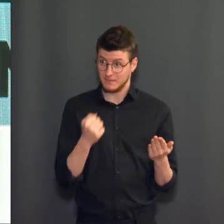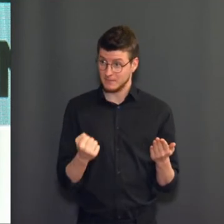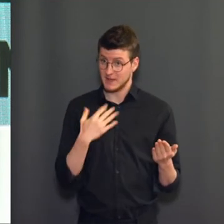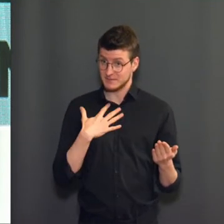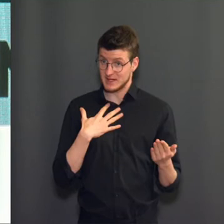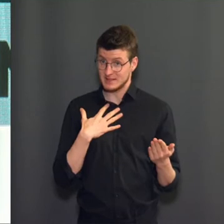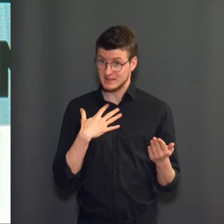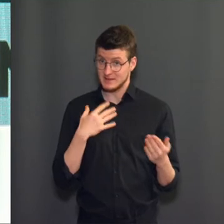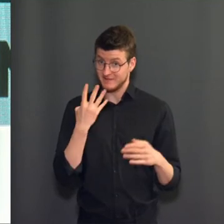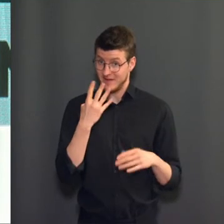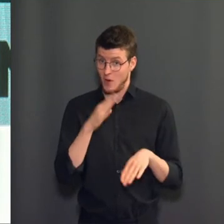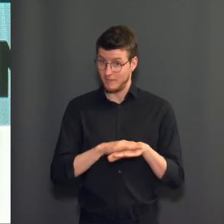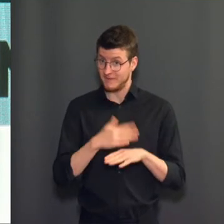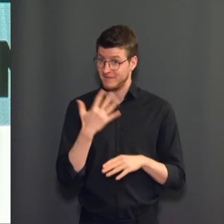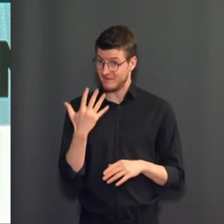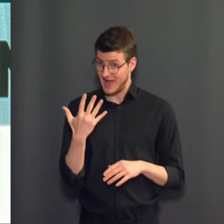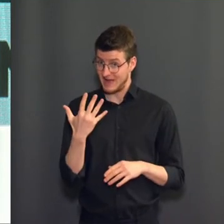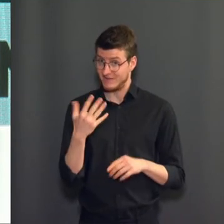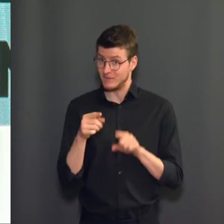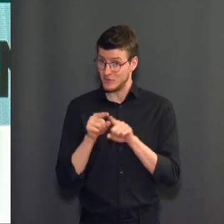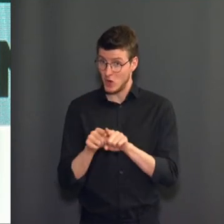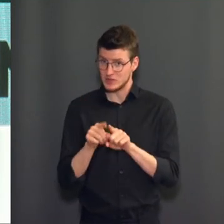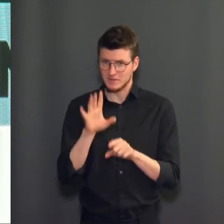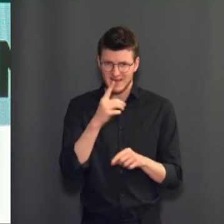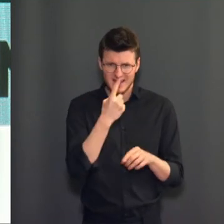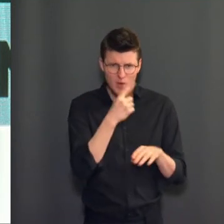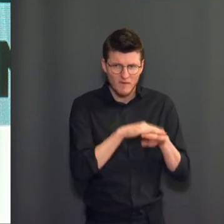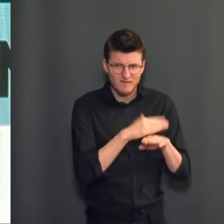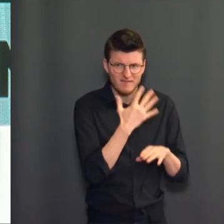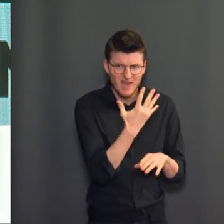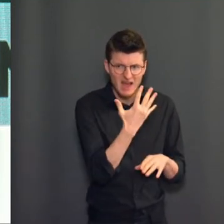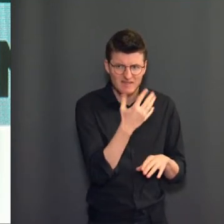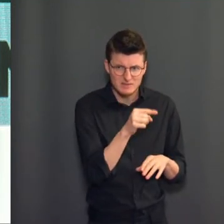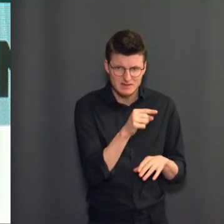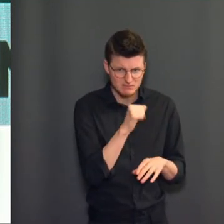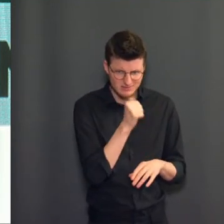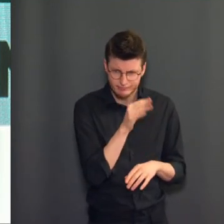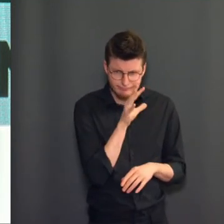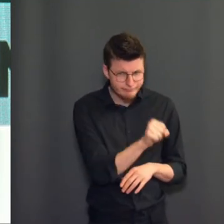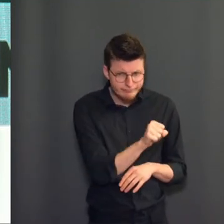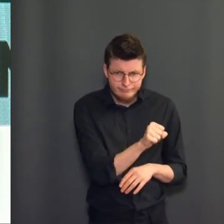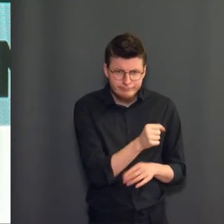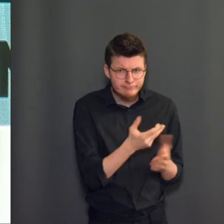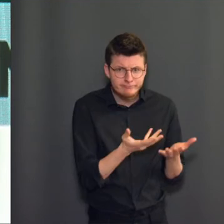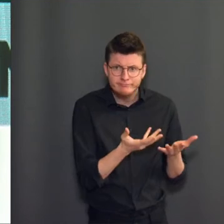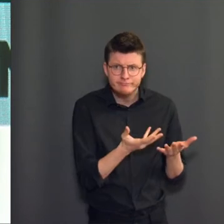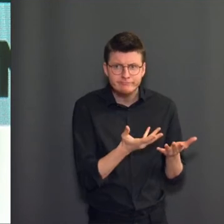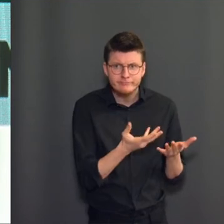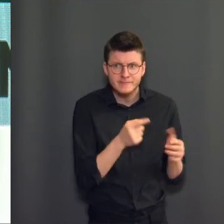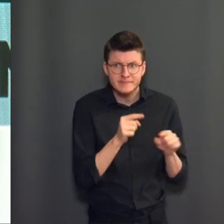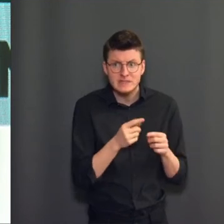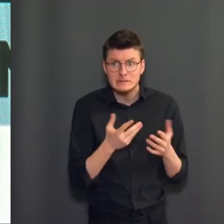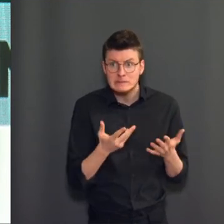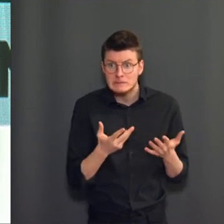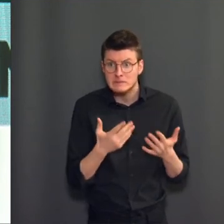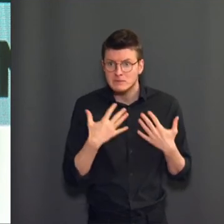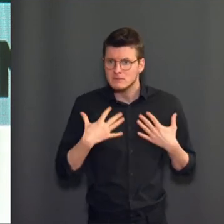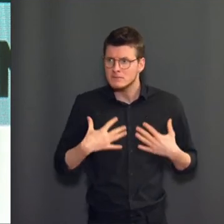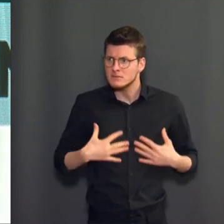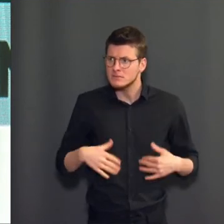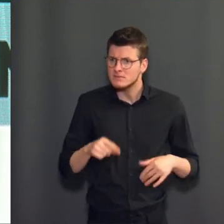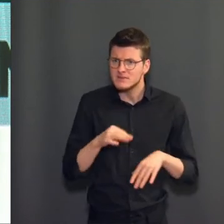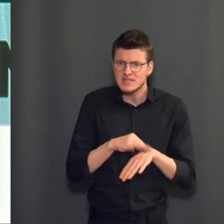dus gemist worden. Het is bij typische COVID-klachten dus beter om onmiddellijk